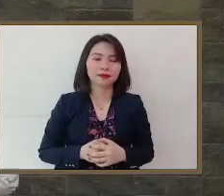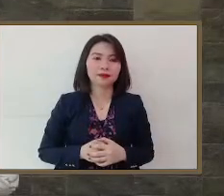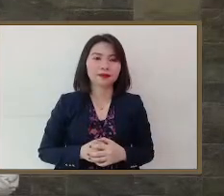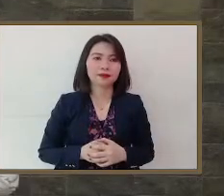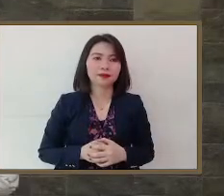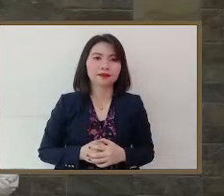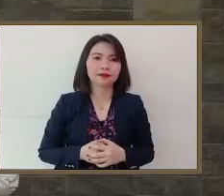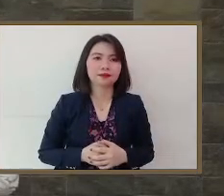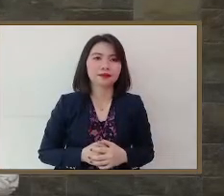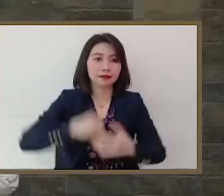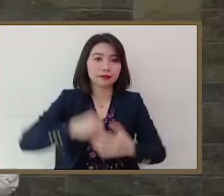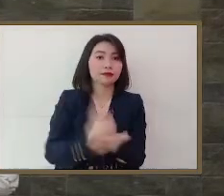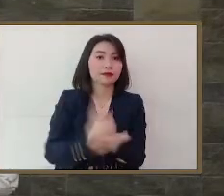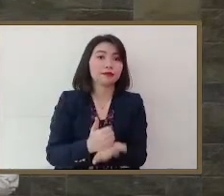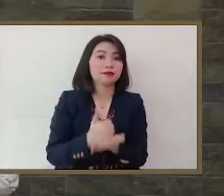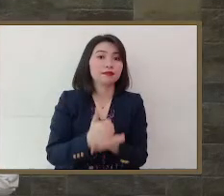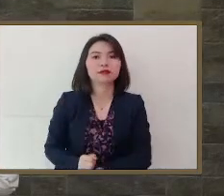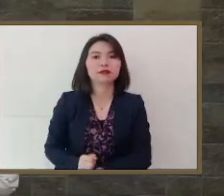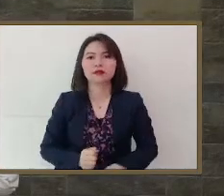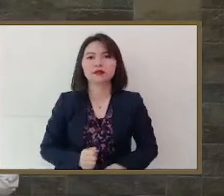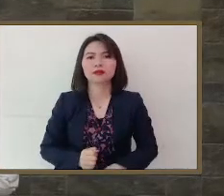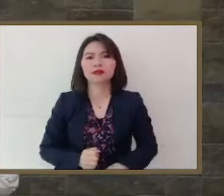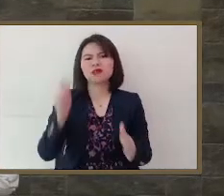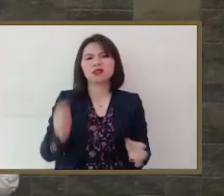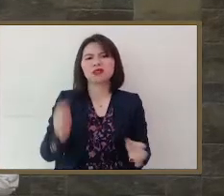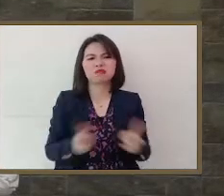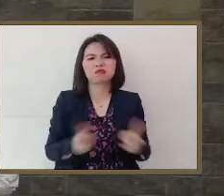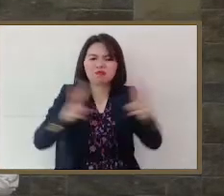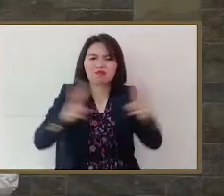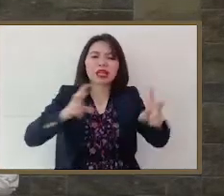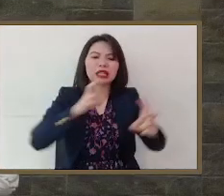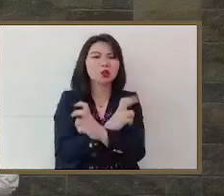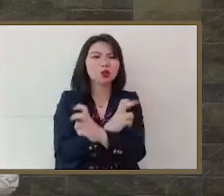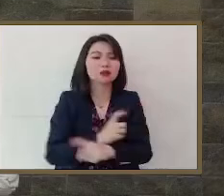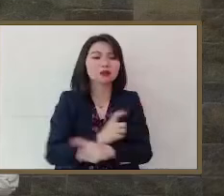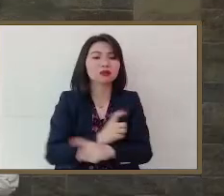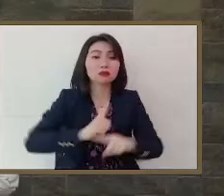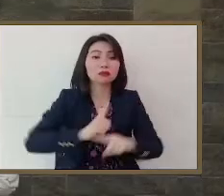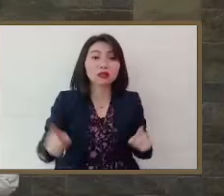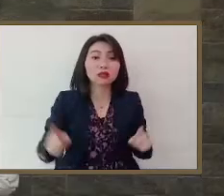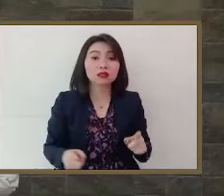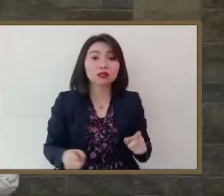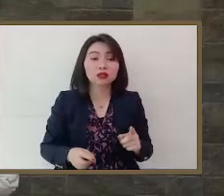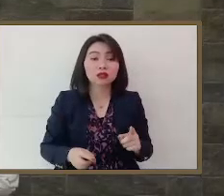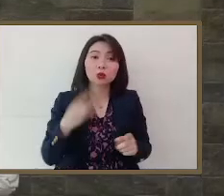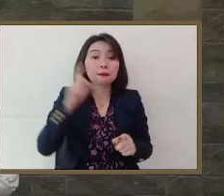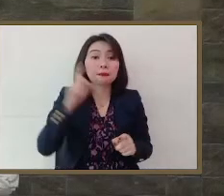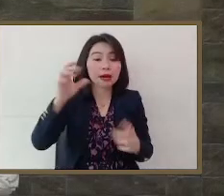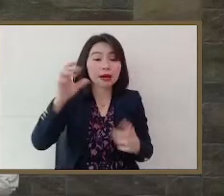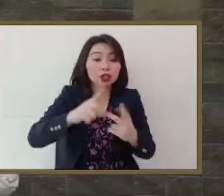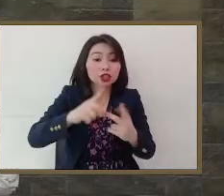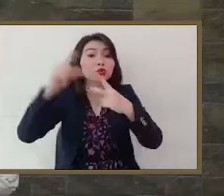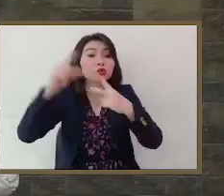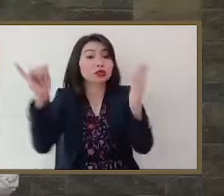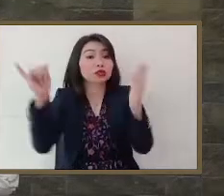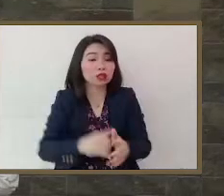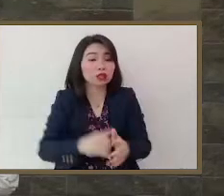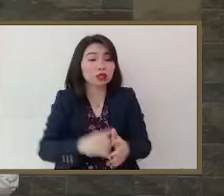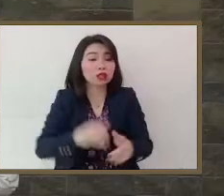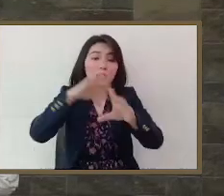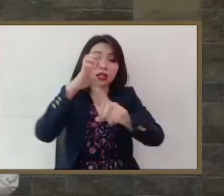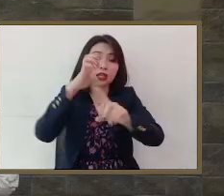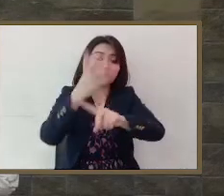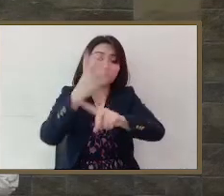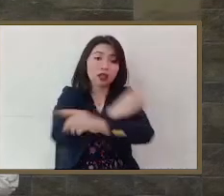Oh yeah. Sometimes it's hard, mga kapatid. Pero alam nyo, mga kapatid, dapat natin piliin na sa araw-araw